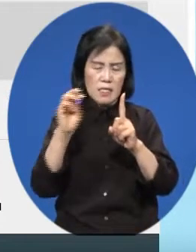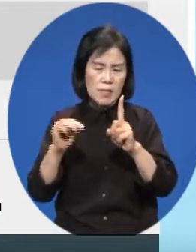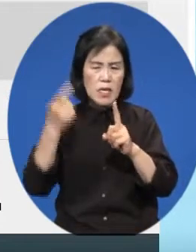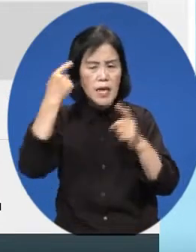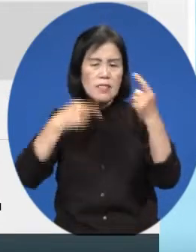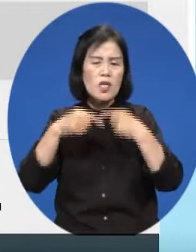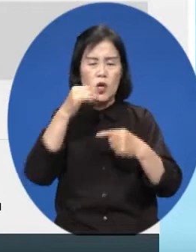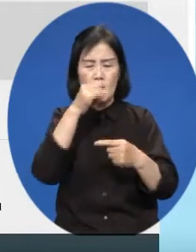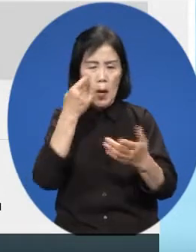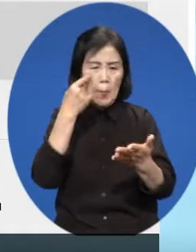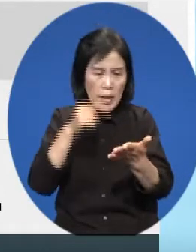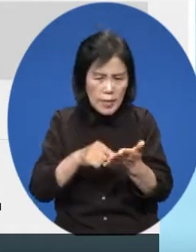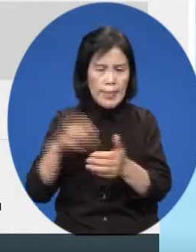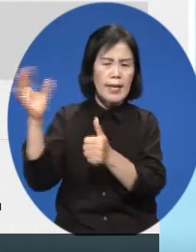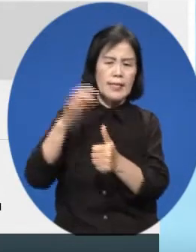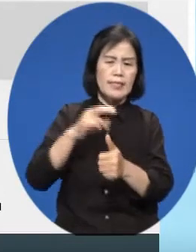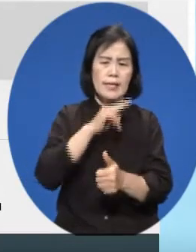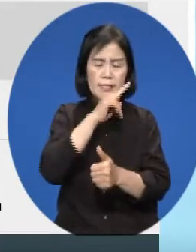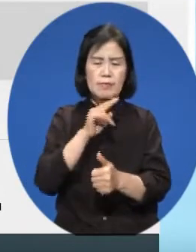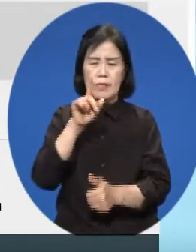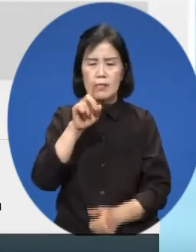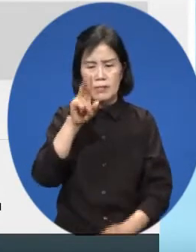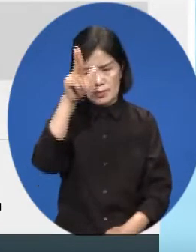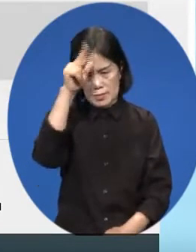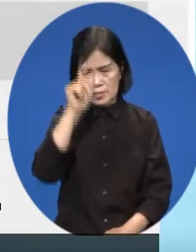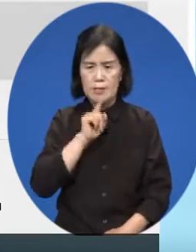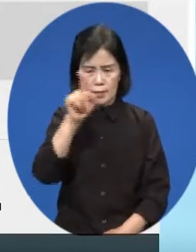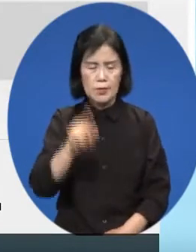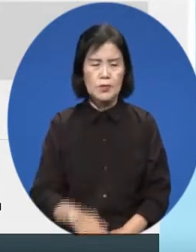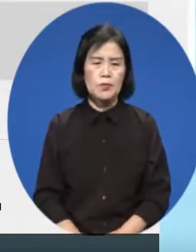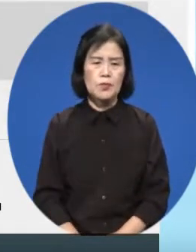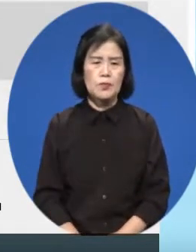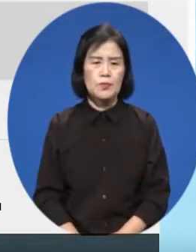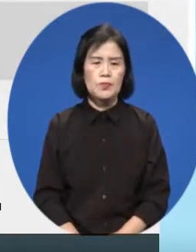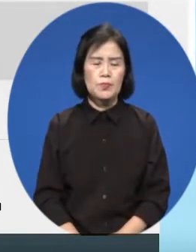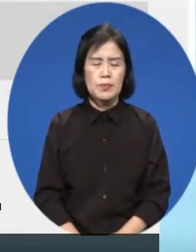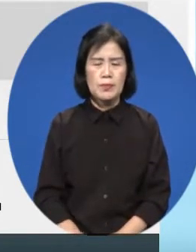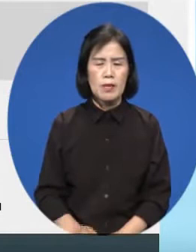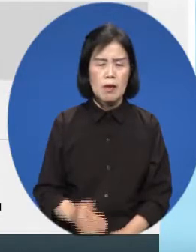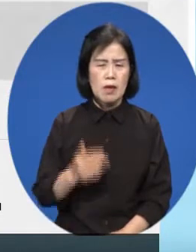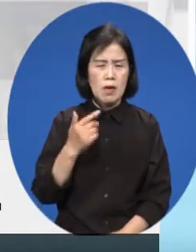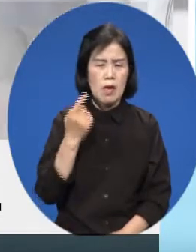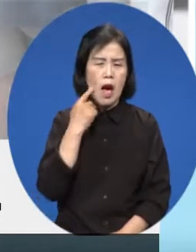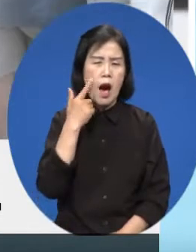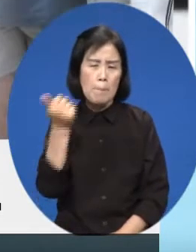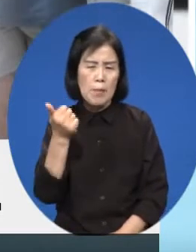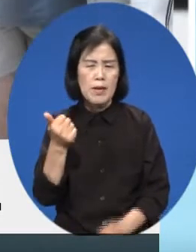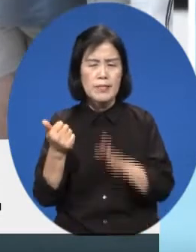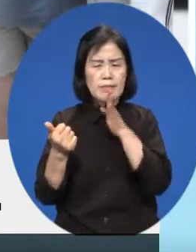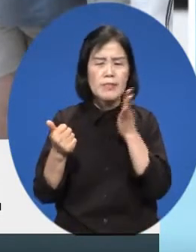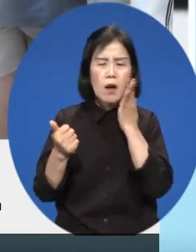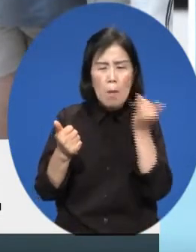것을 발견하고서 확대를 의심하고 경찰 하신거 를 했습니다 아 그래서 개 부와 아침 모 모두 아동학대 협의로